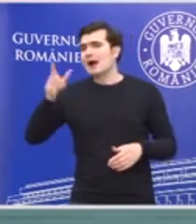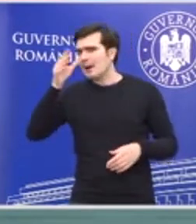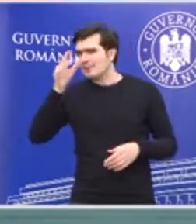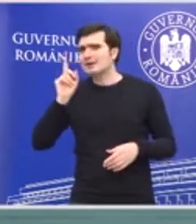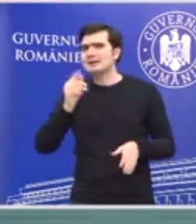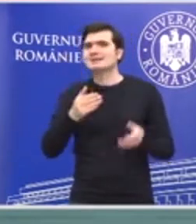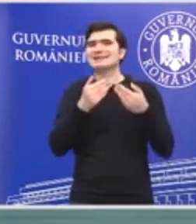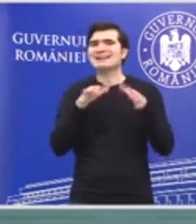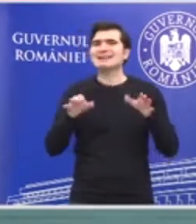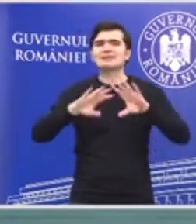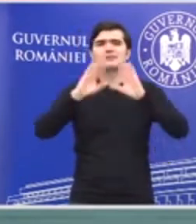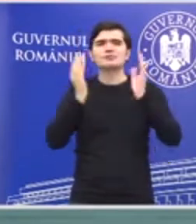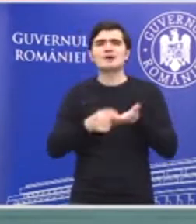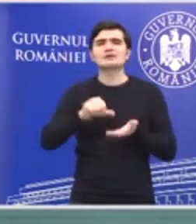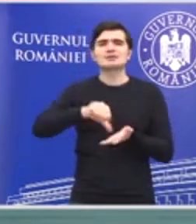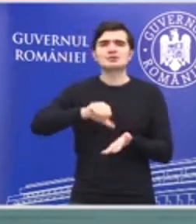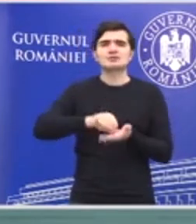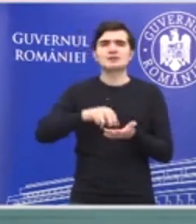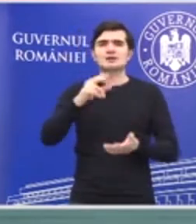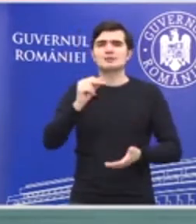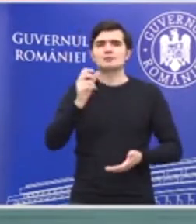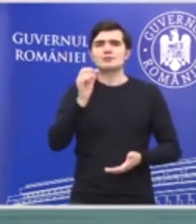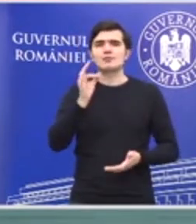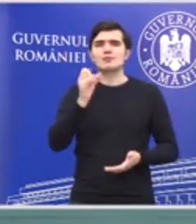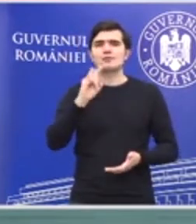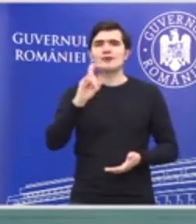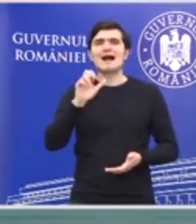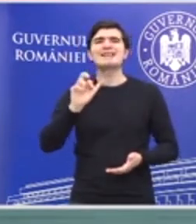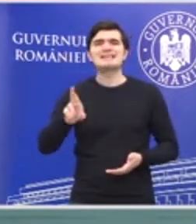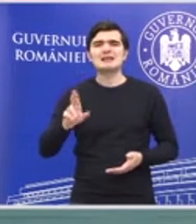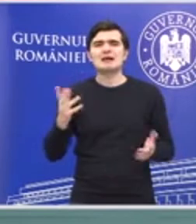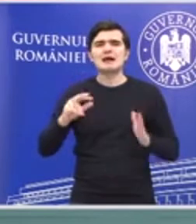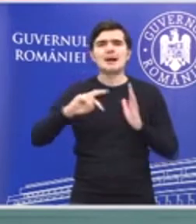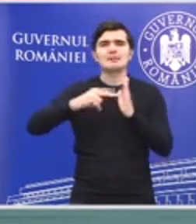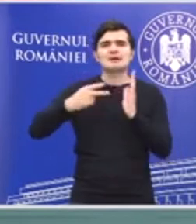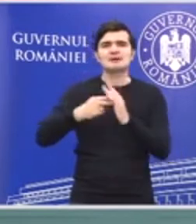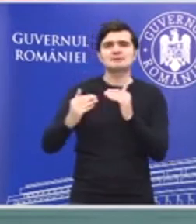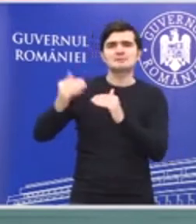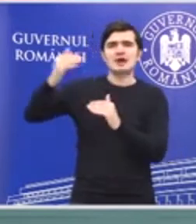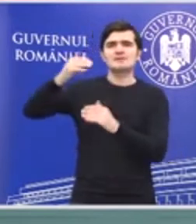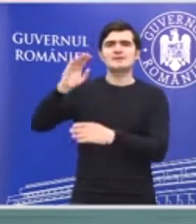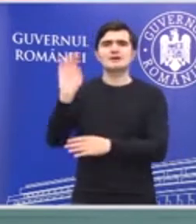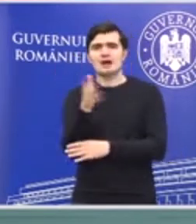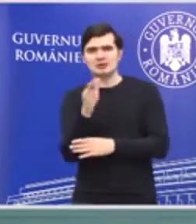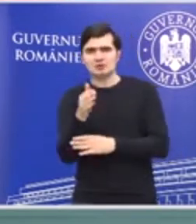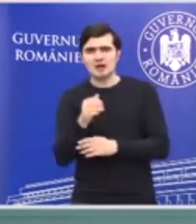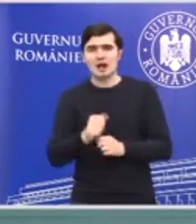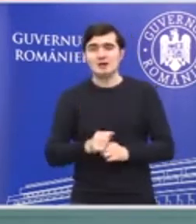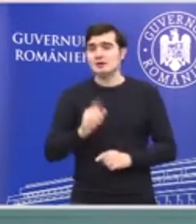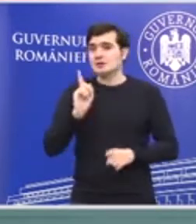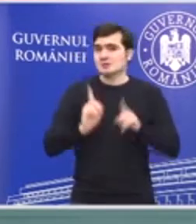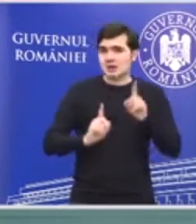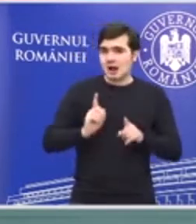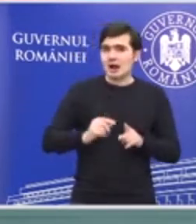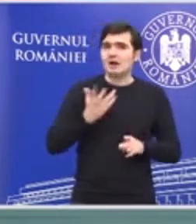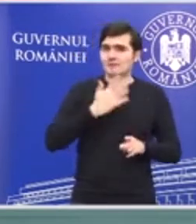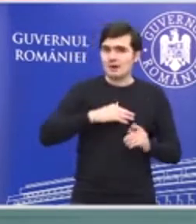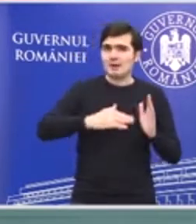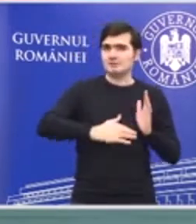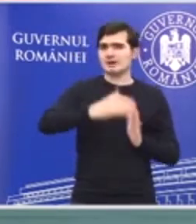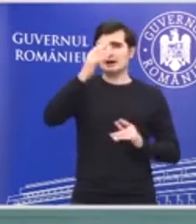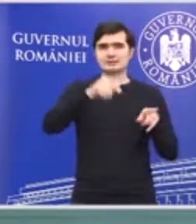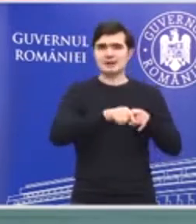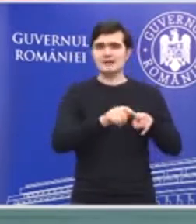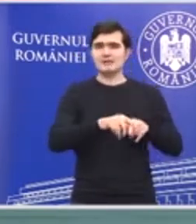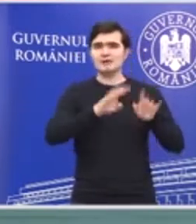toate centrele cu Pfizer care au fost pregătite la nivel național. Dacă optam pentru creșterea numărului la 90 de